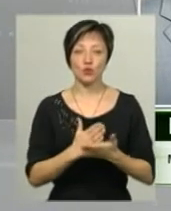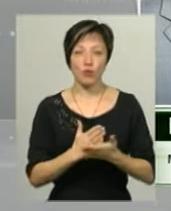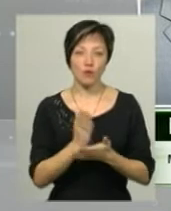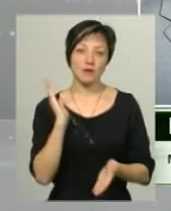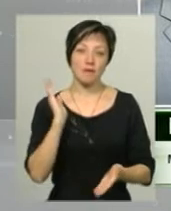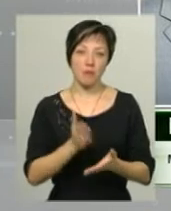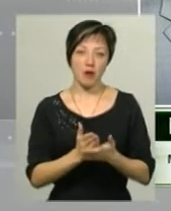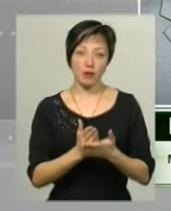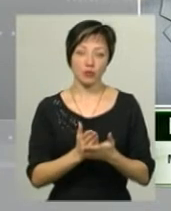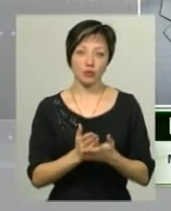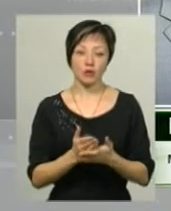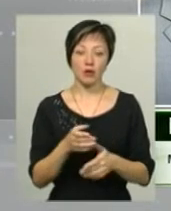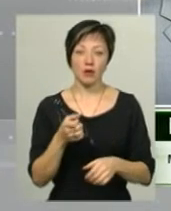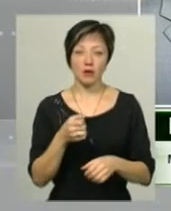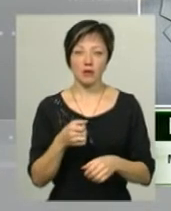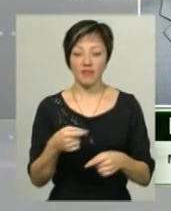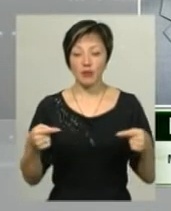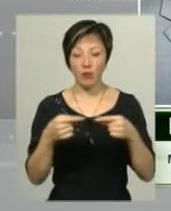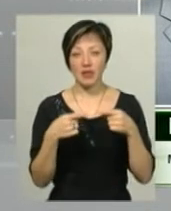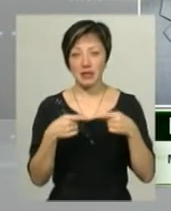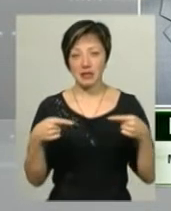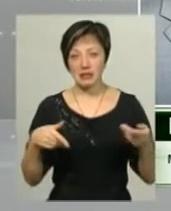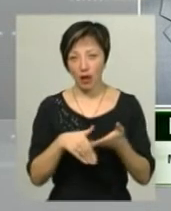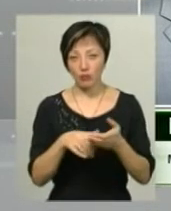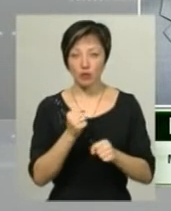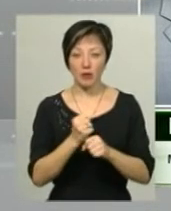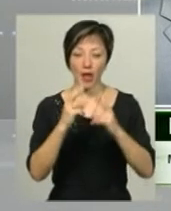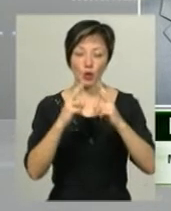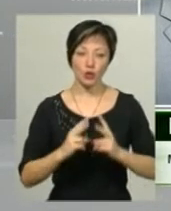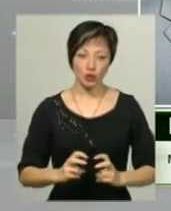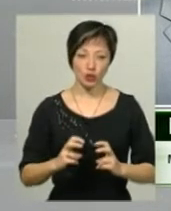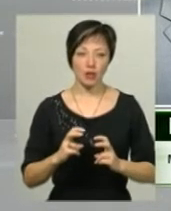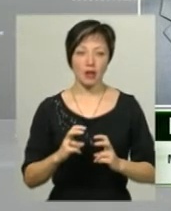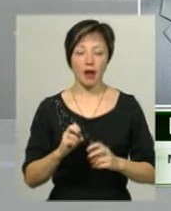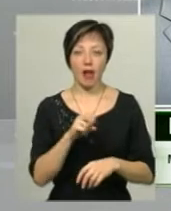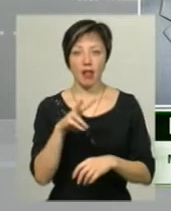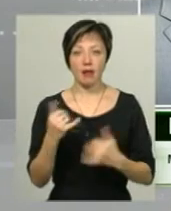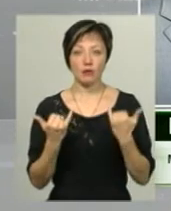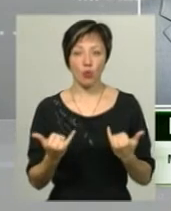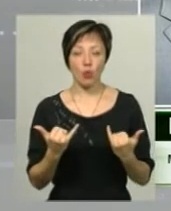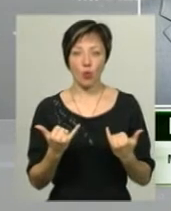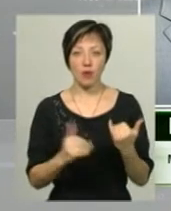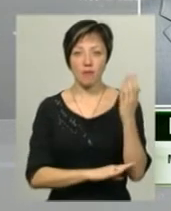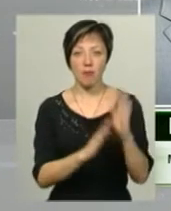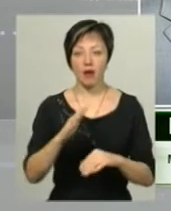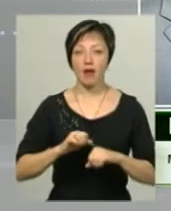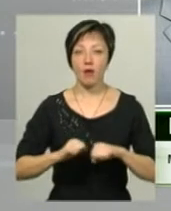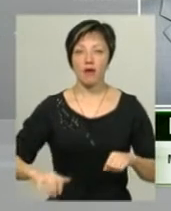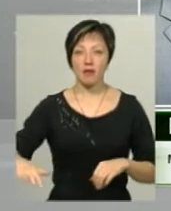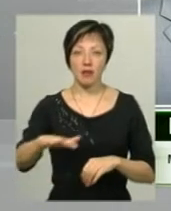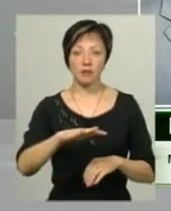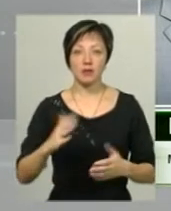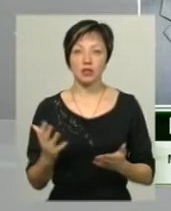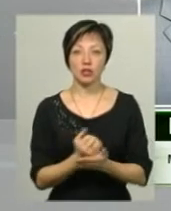маючи відповідні заходи, засоби, зробили дослідження, але буквально сьогодні парку героїв Євромайдану